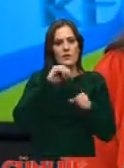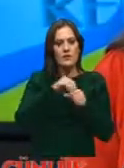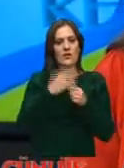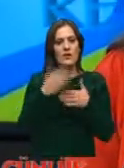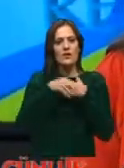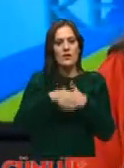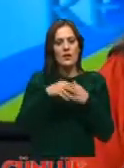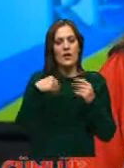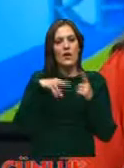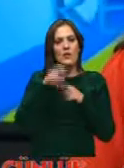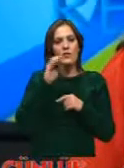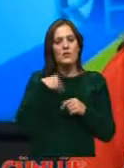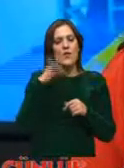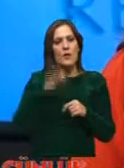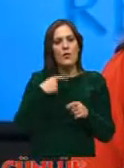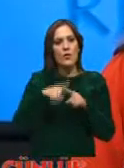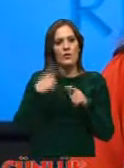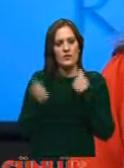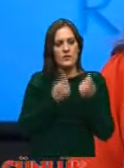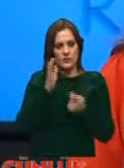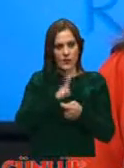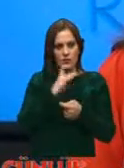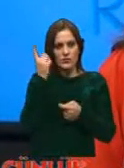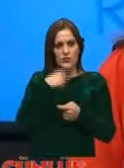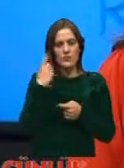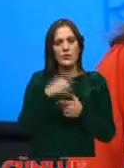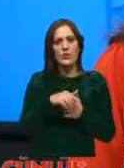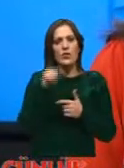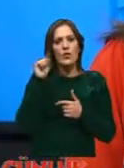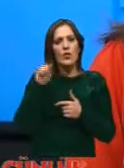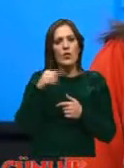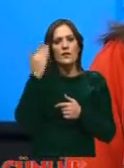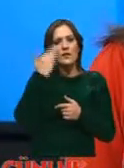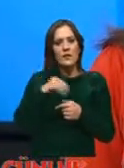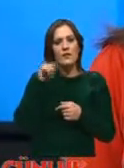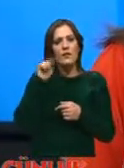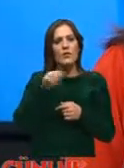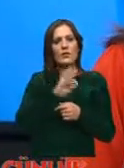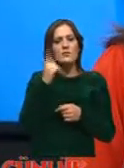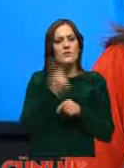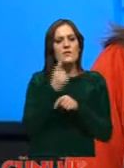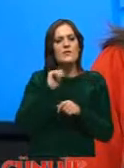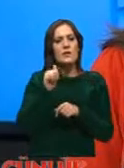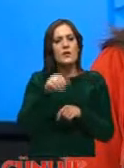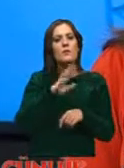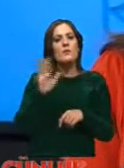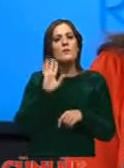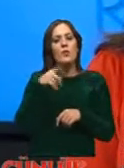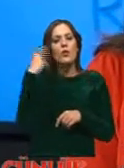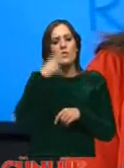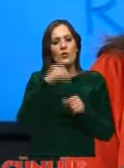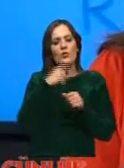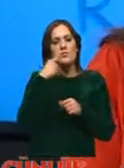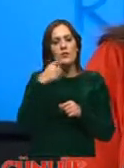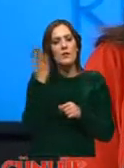Üniversitedeyken tanıştık Atilla hocamla. Hep ortak işlerimiz var çünkü. Hı hı. O keyif, o şey hiçbir zaman bitmiyor, o mutluluk. Koroda söylemek